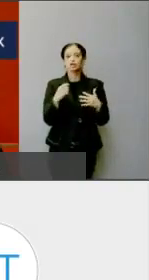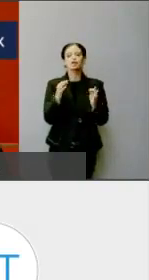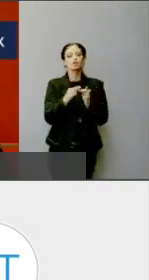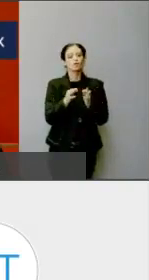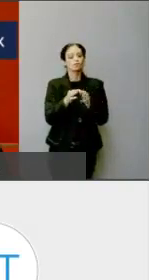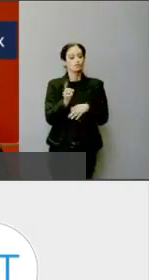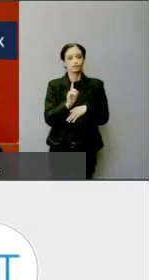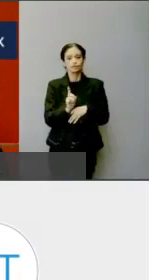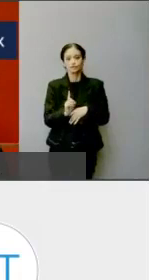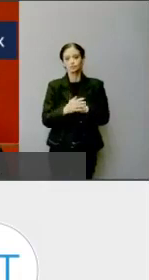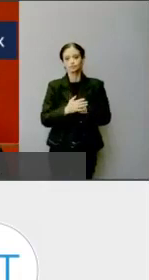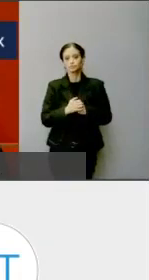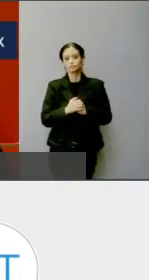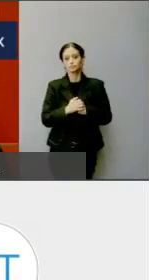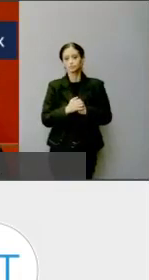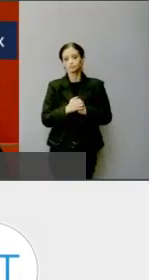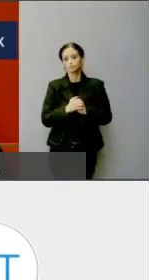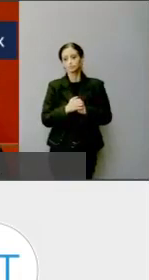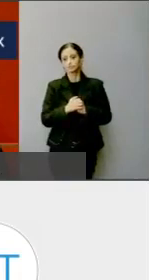favorevole